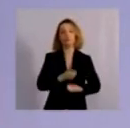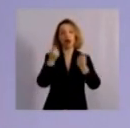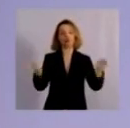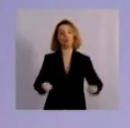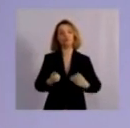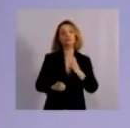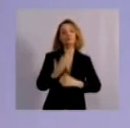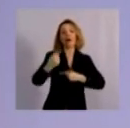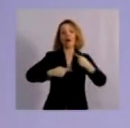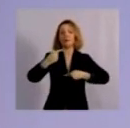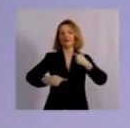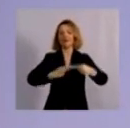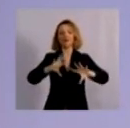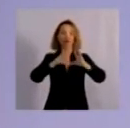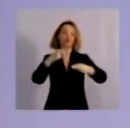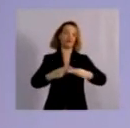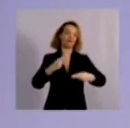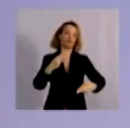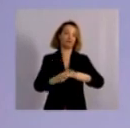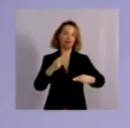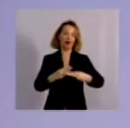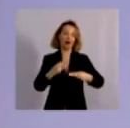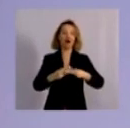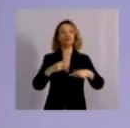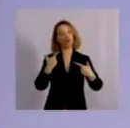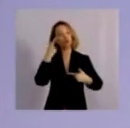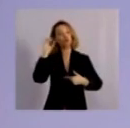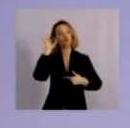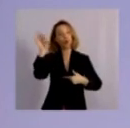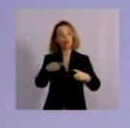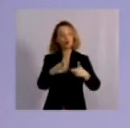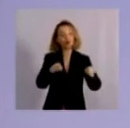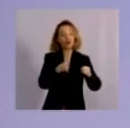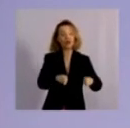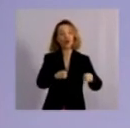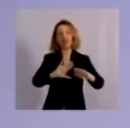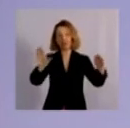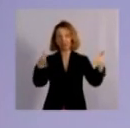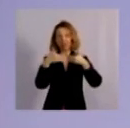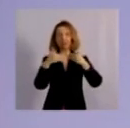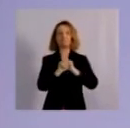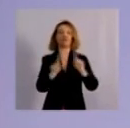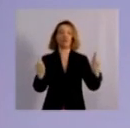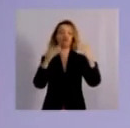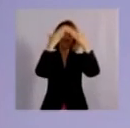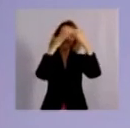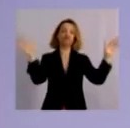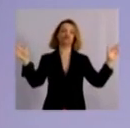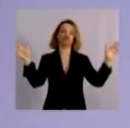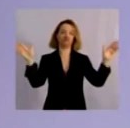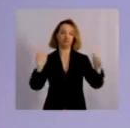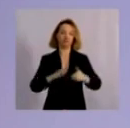είναι εξαιρετικά σημαντικό για τα ανοιχτά δημιουργικά σχολεία έτσι όπως τα φανταζόμαστε. Και